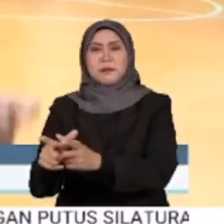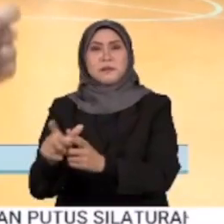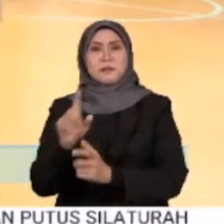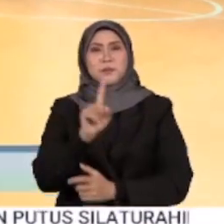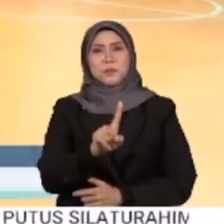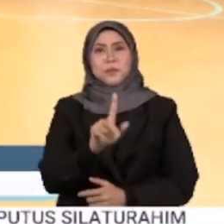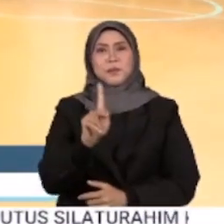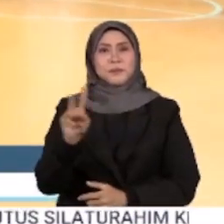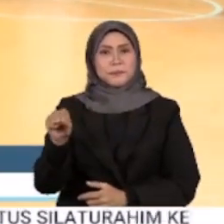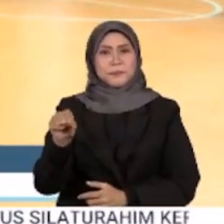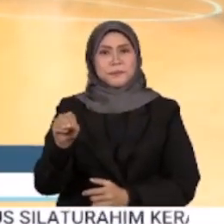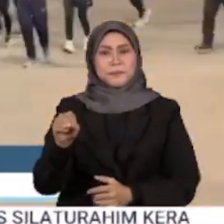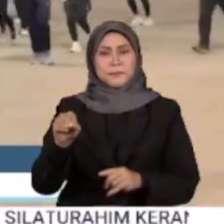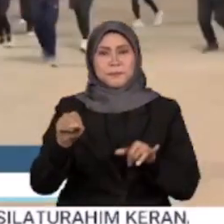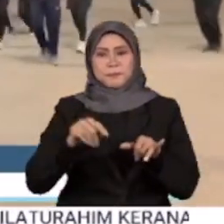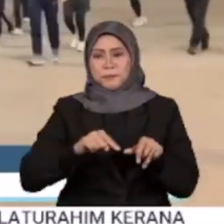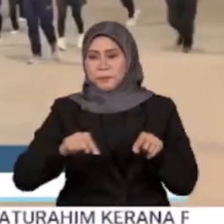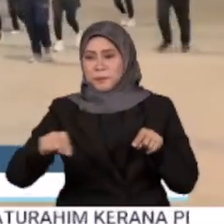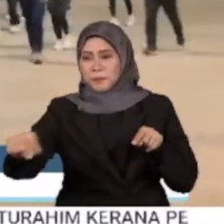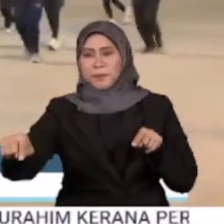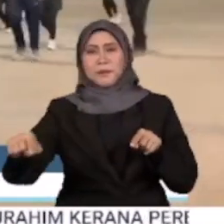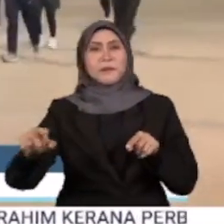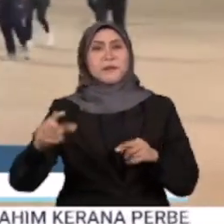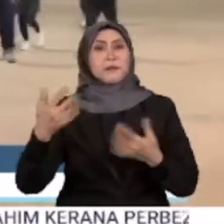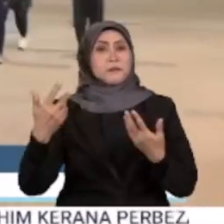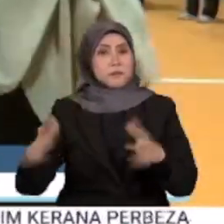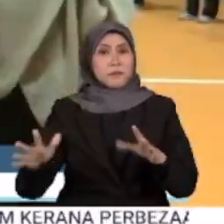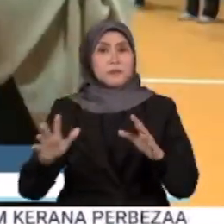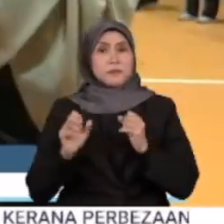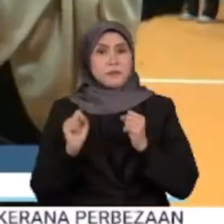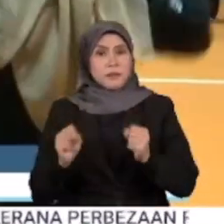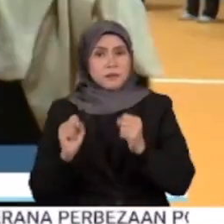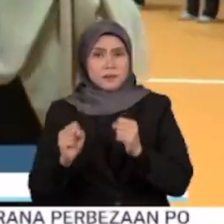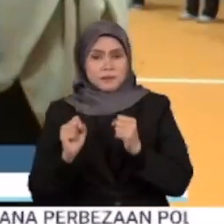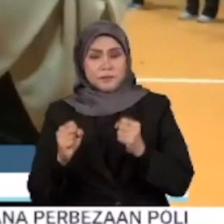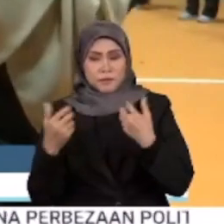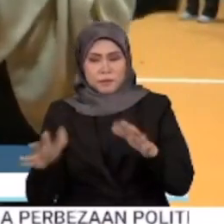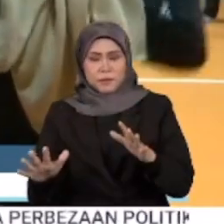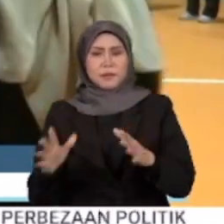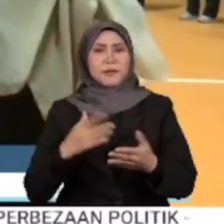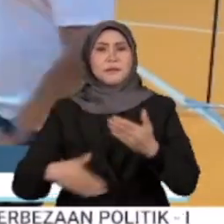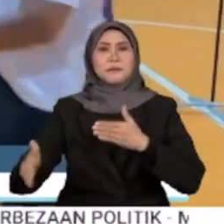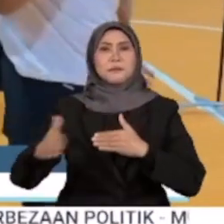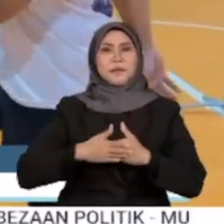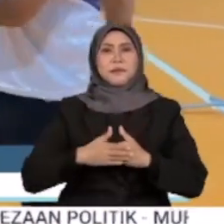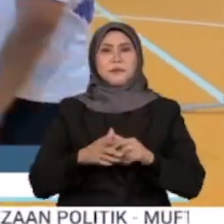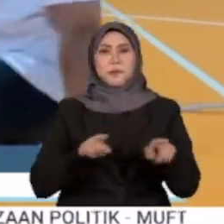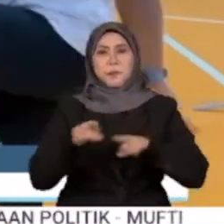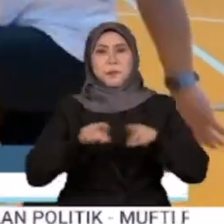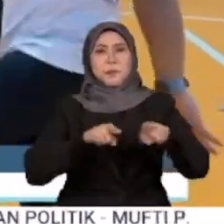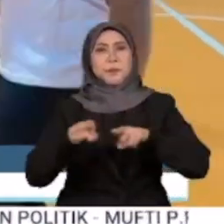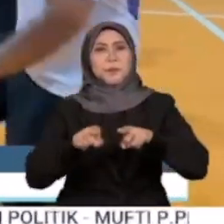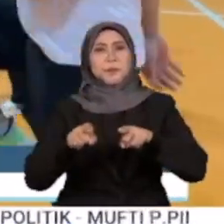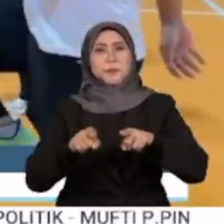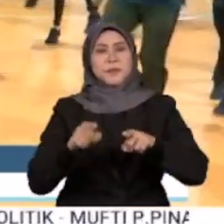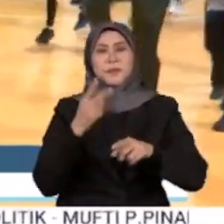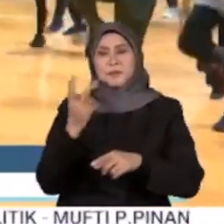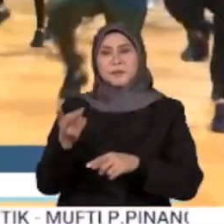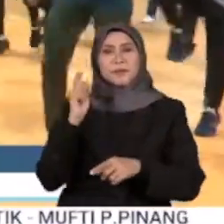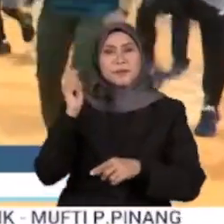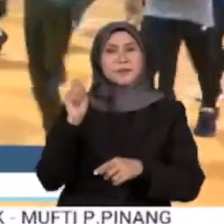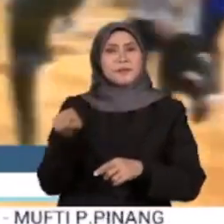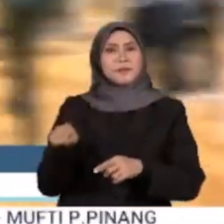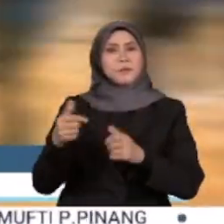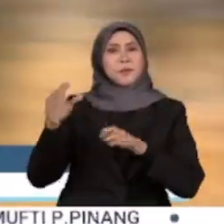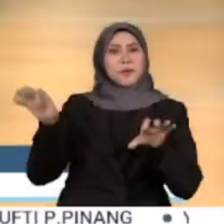Aha, tadi kita lari jarak 1 kilo, lepas lari jarak kilo, kita berkumpul balik, kita akan buat running drills lah. Running drills macam yang semua boleh tengok,